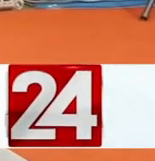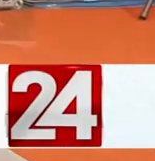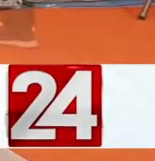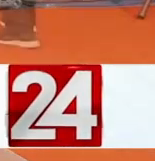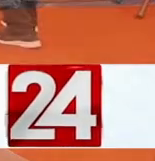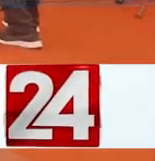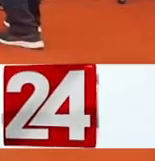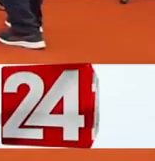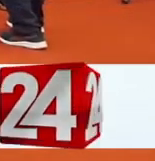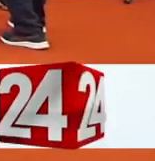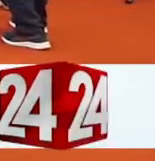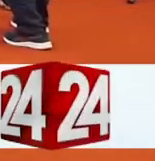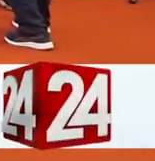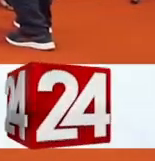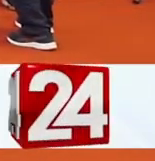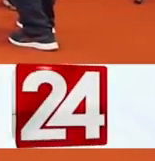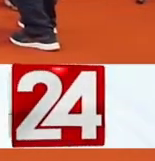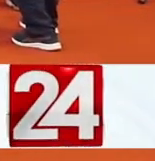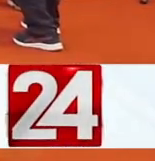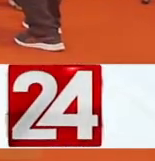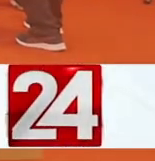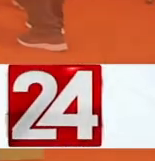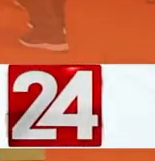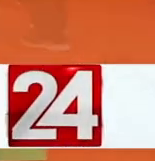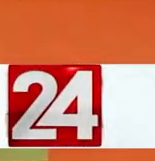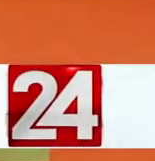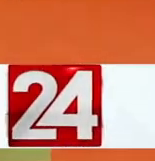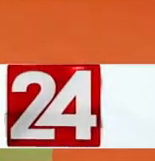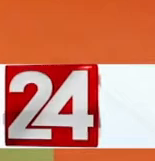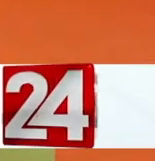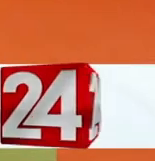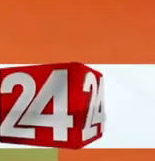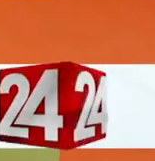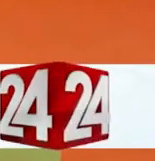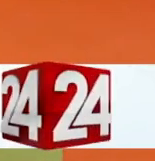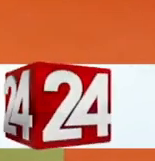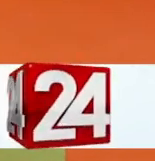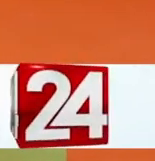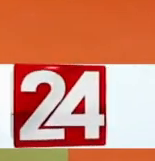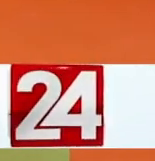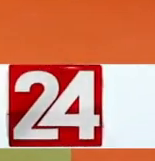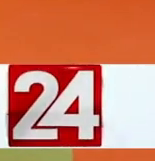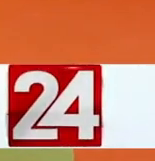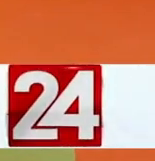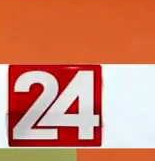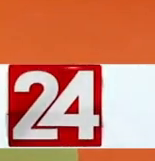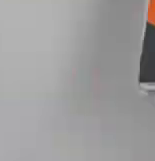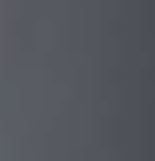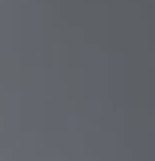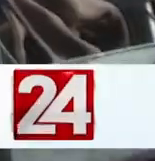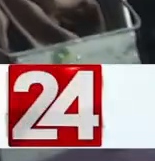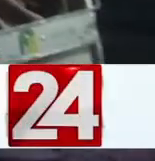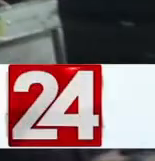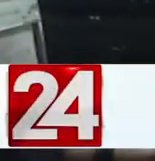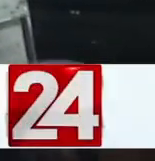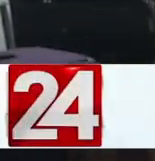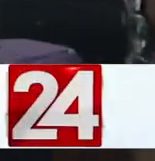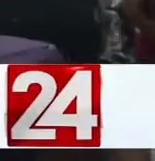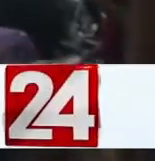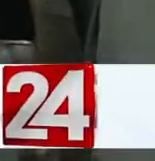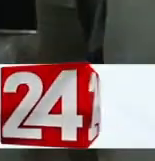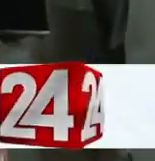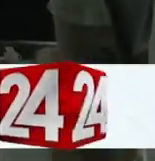Pinoy, angat sa World Deaf Table Tennis Championships sa Taiwan. At